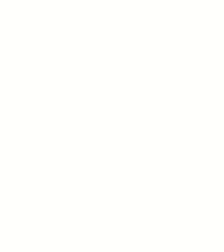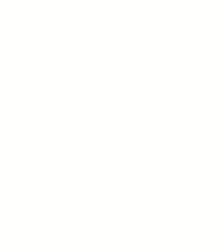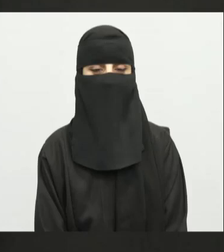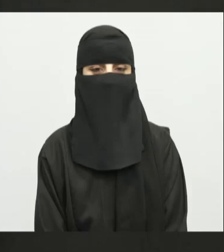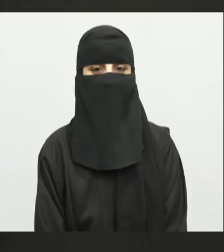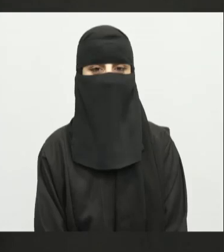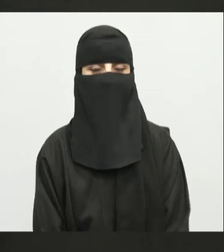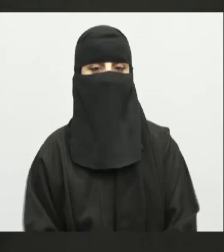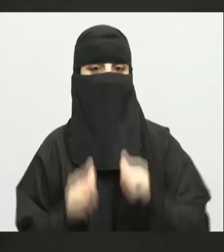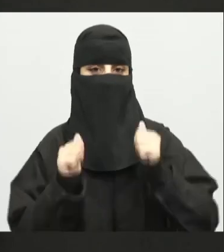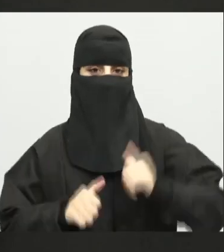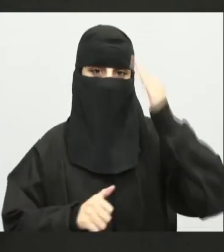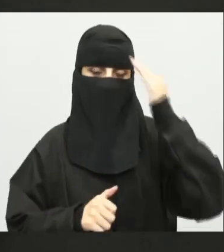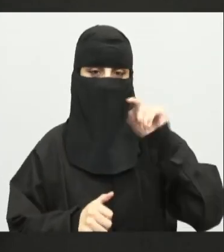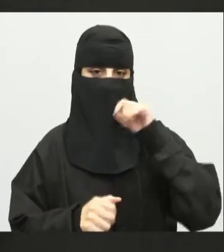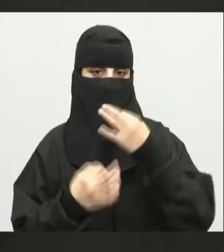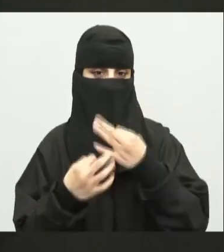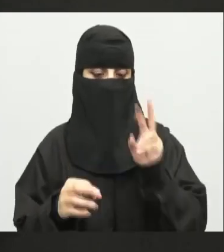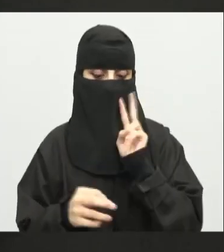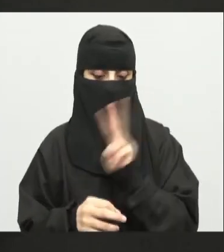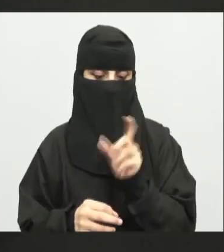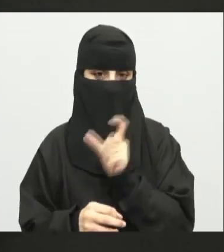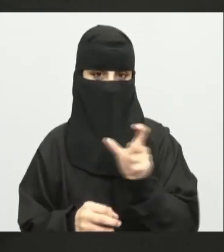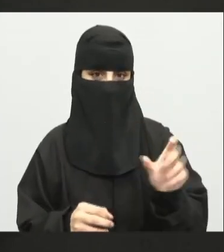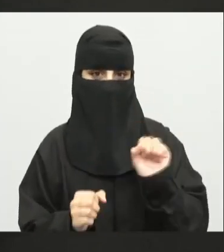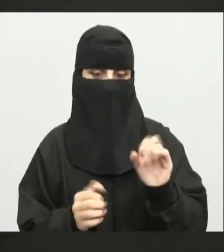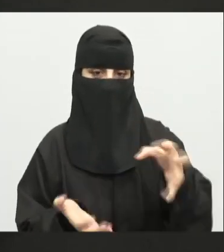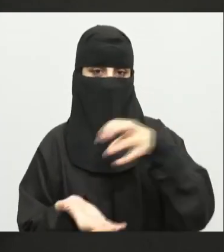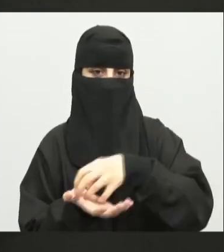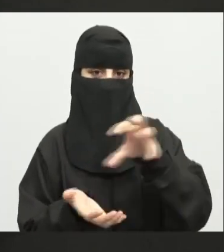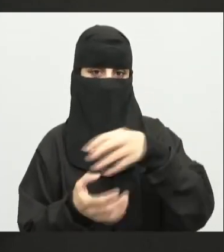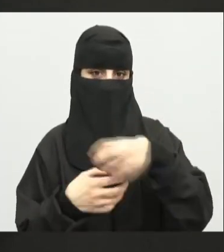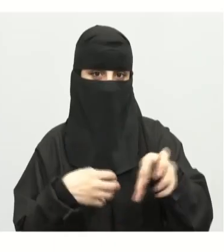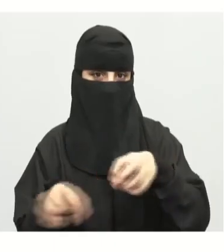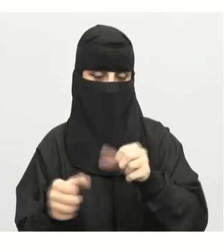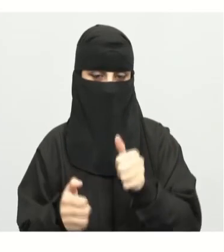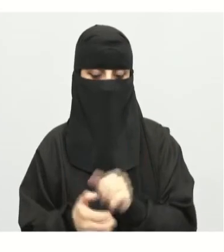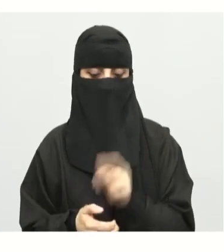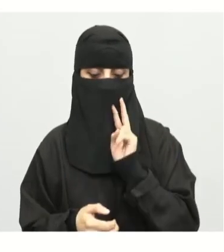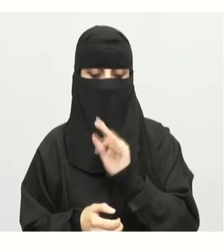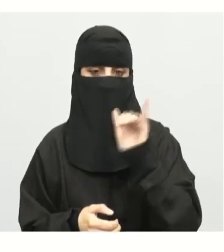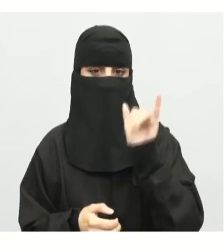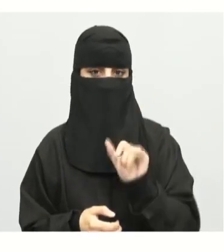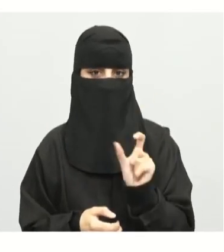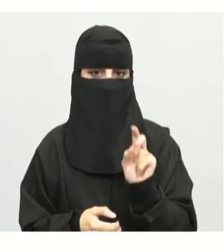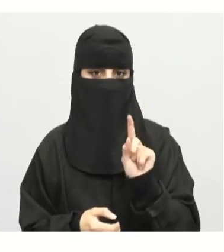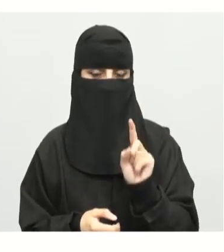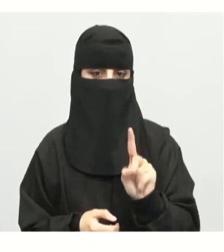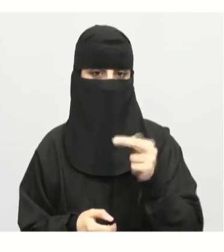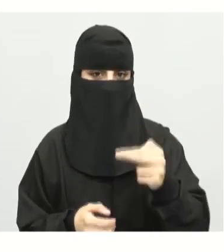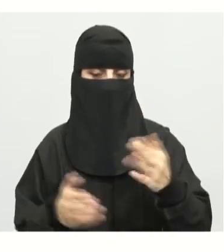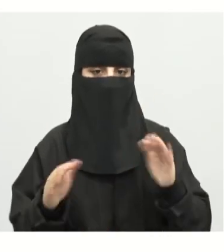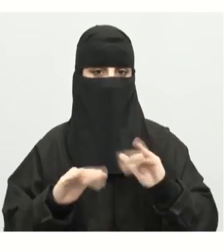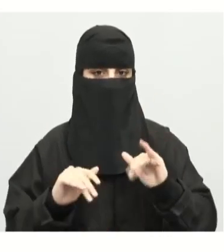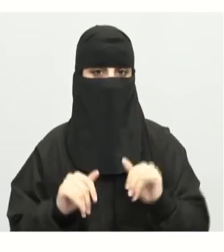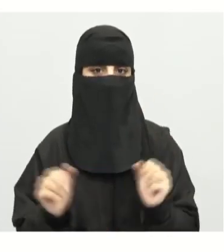يضع الطلب المحافظات مناطقها الاداريه في الجدول ينبع جده الطائف مهدي الذهب الخارج